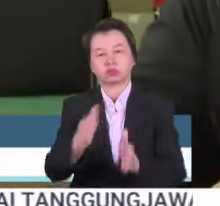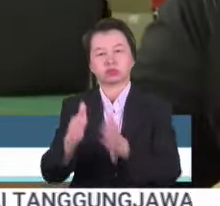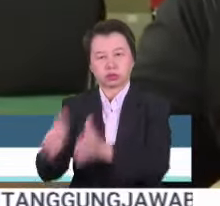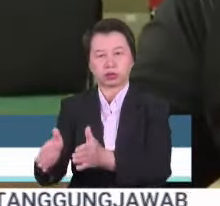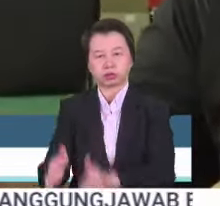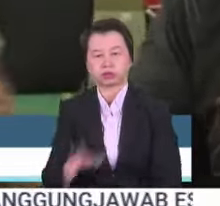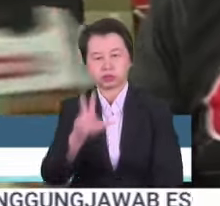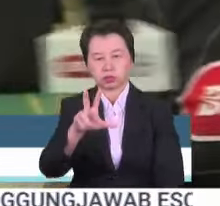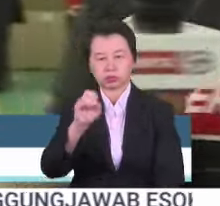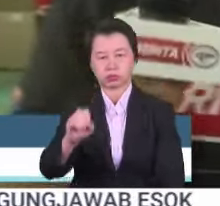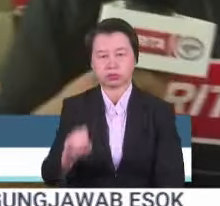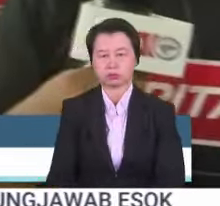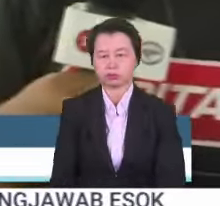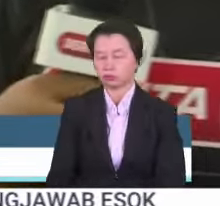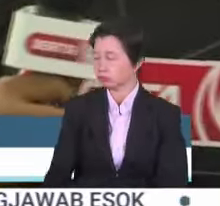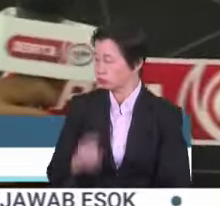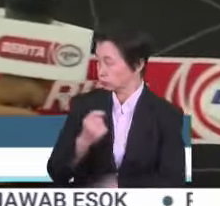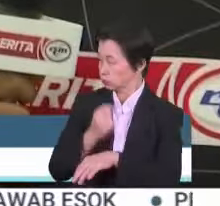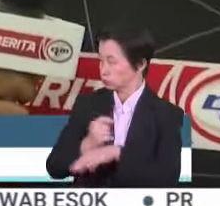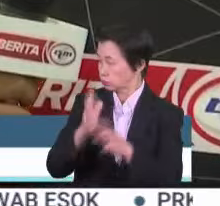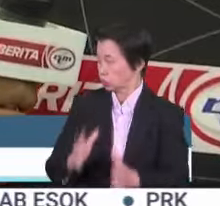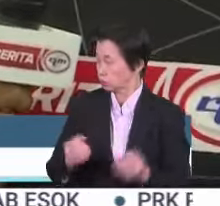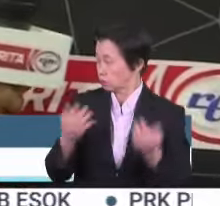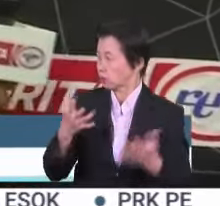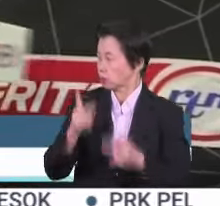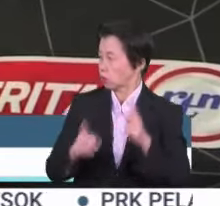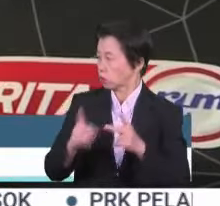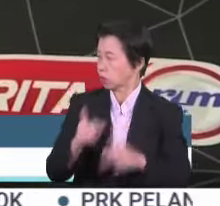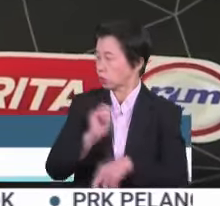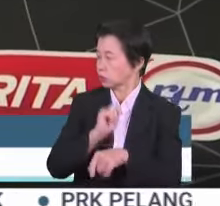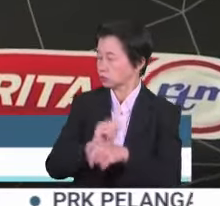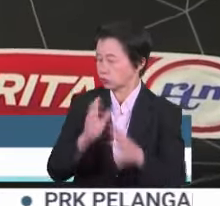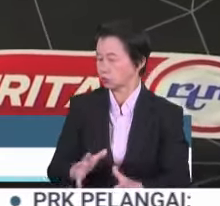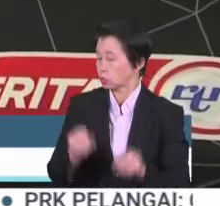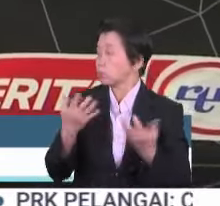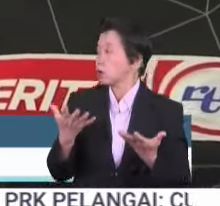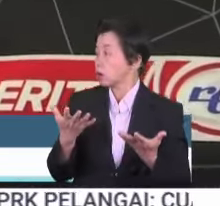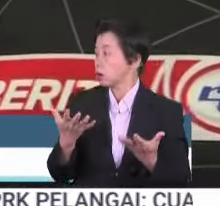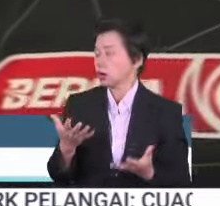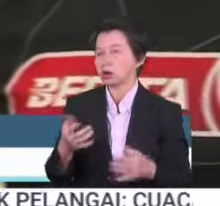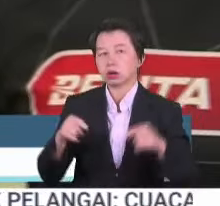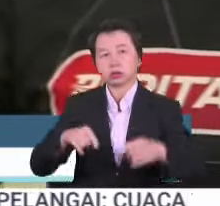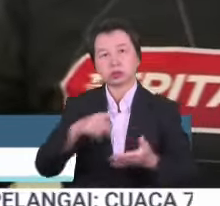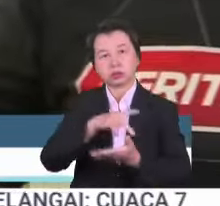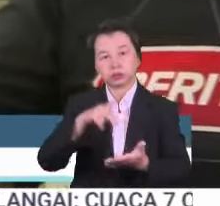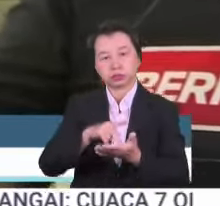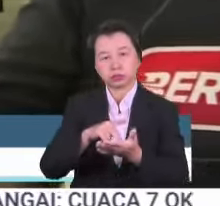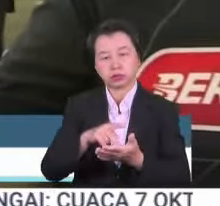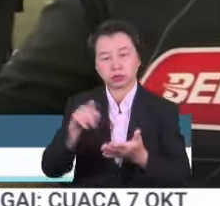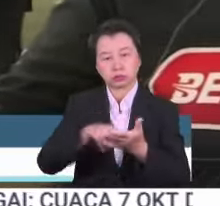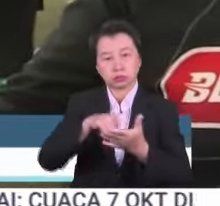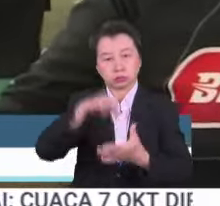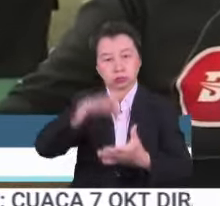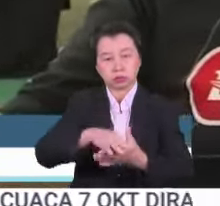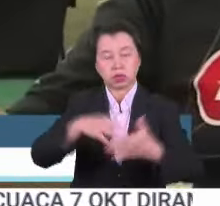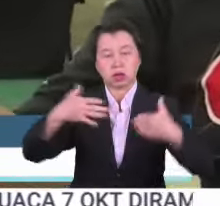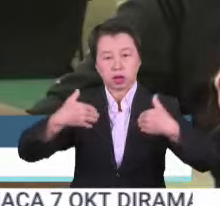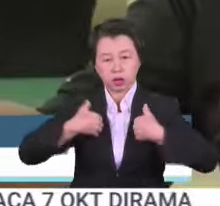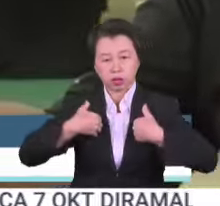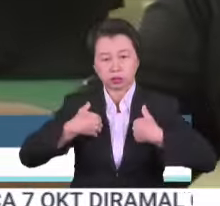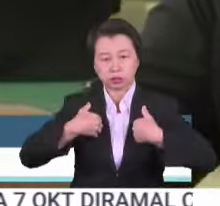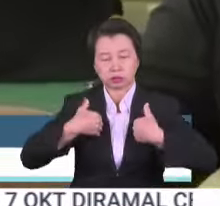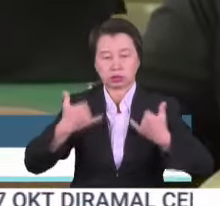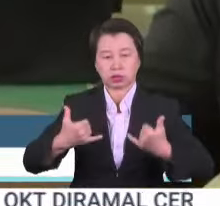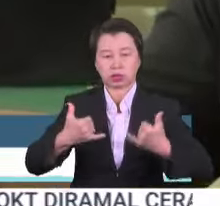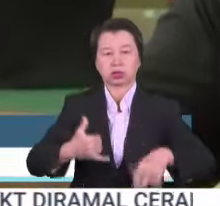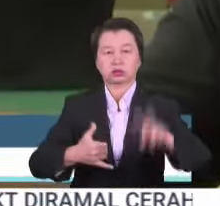mengundi. Datuk, petugas pula bagaimana? Berapa ramai bilangan petugas? Di pusat-pusat mengundian kita menempatkan pada